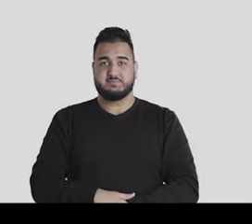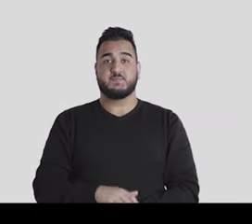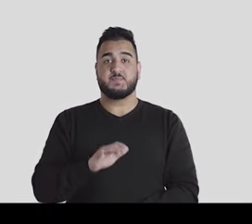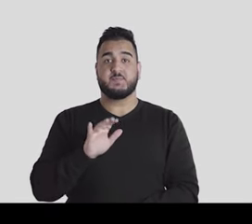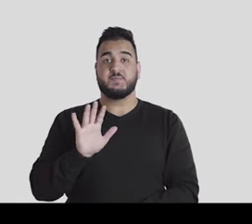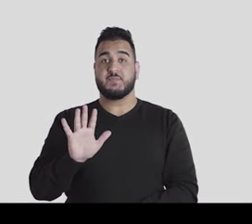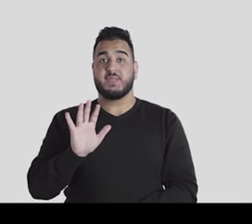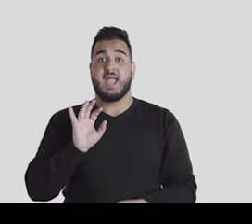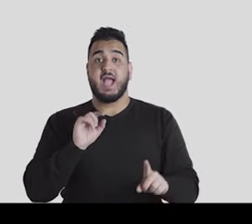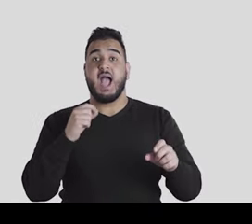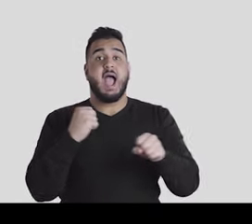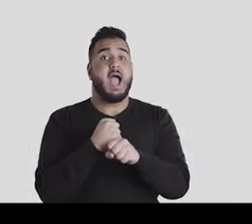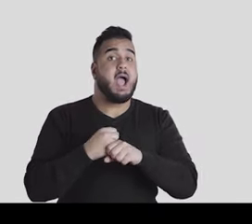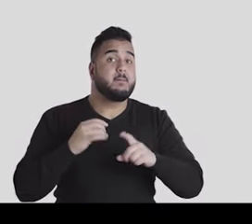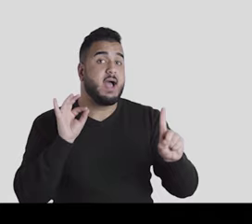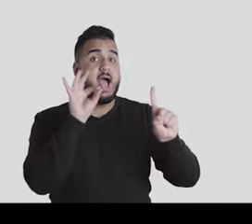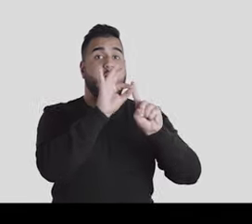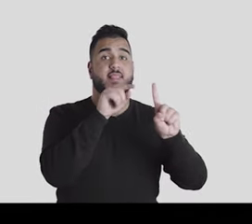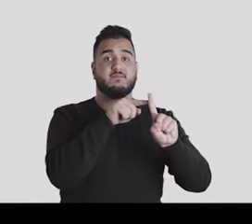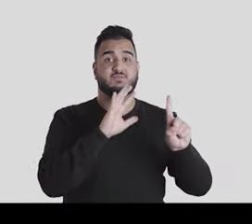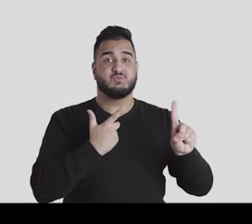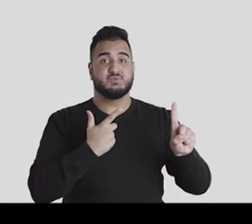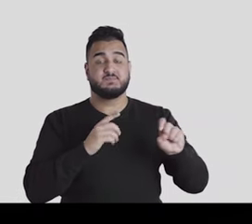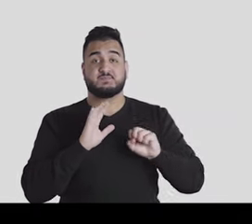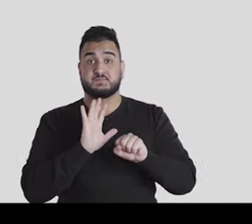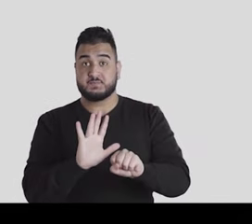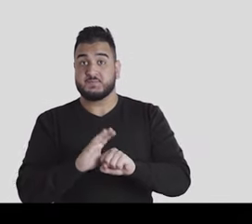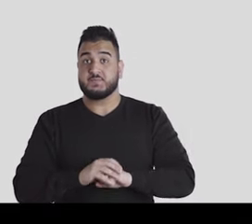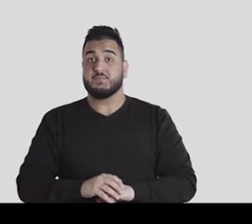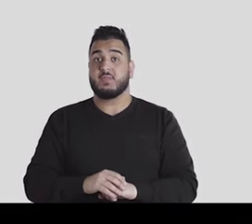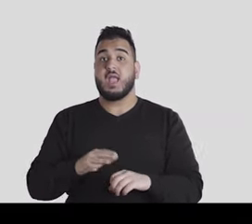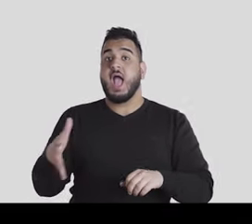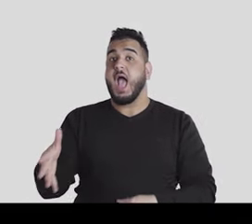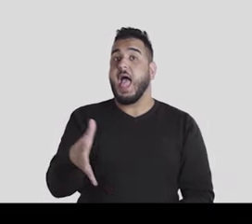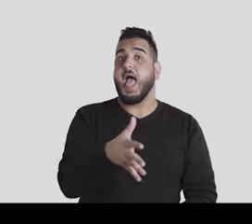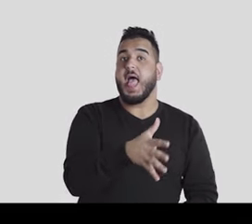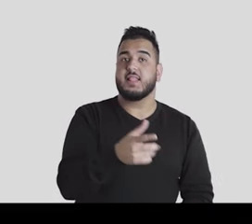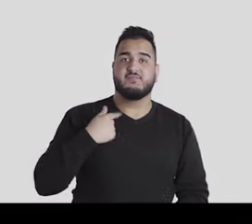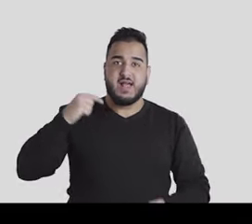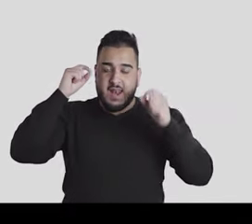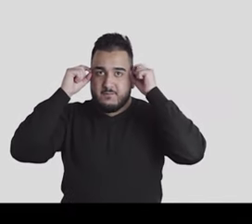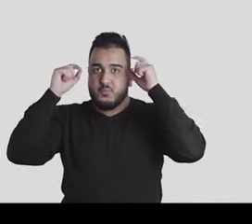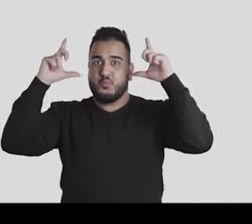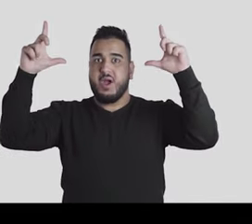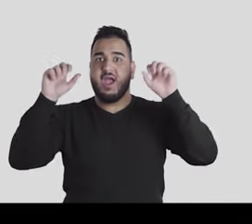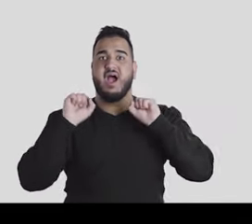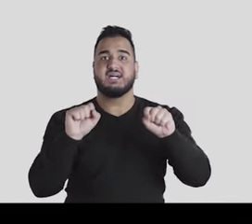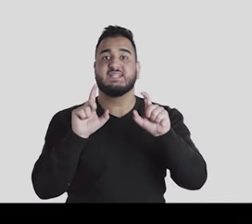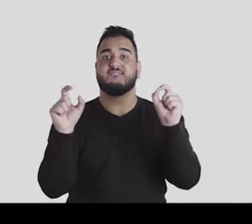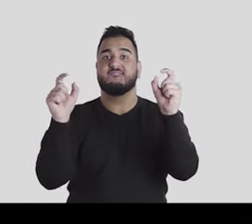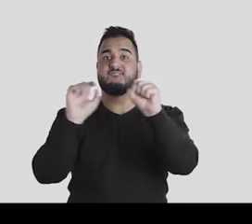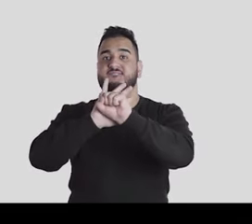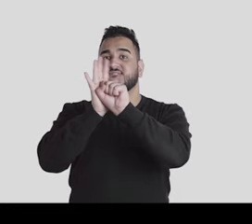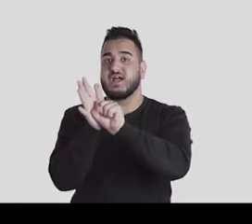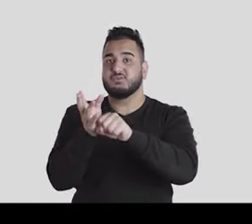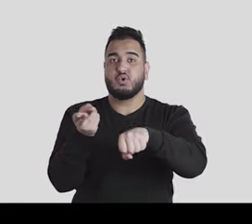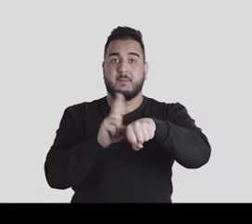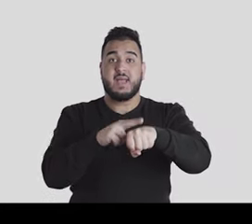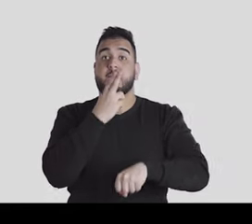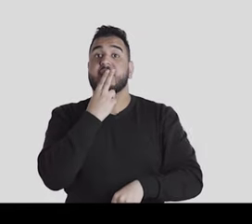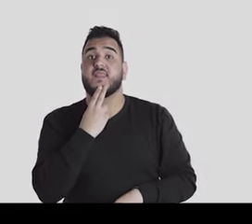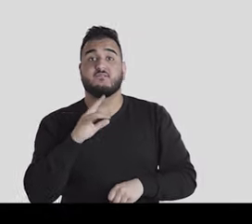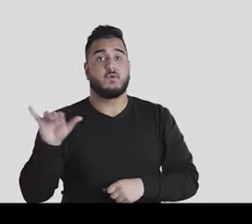النتائج المتوقعة: أن يوطد الأطفال معرفتهم الأساسية حول فيروس كورونا المستجد وأساسيات النظافة